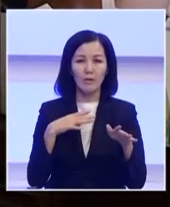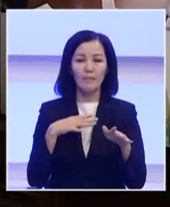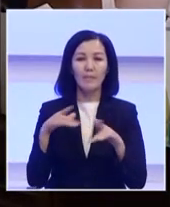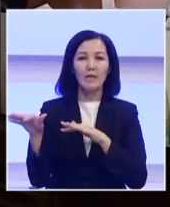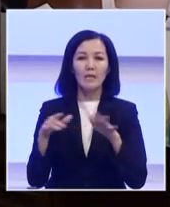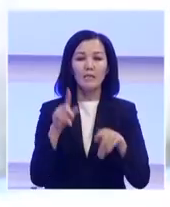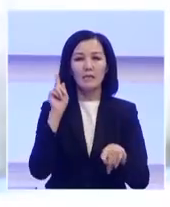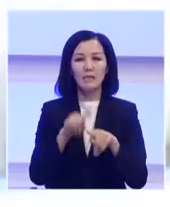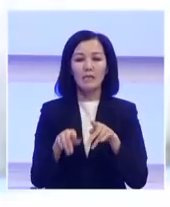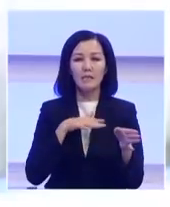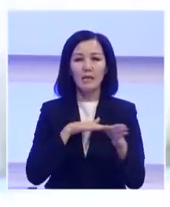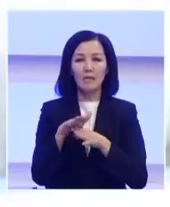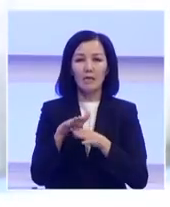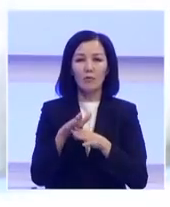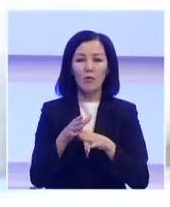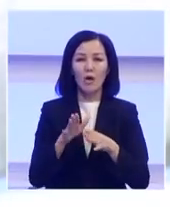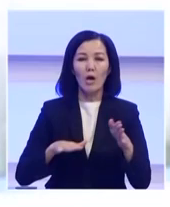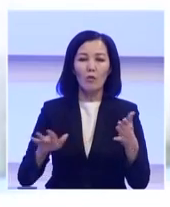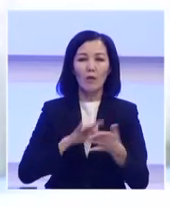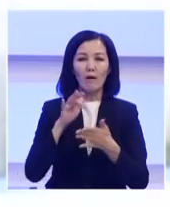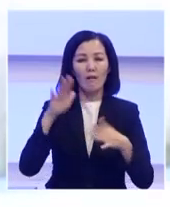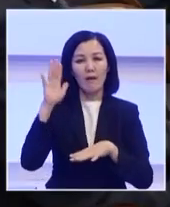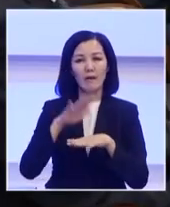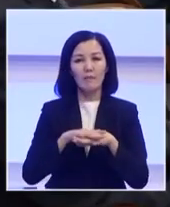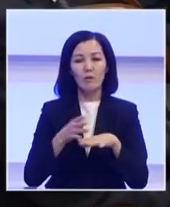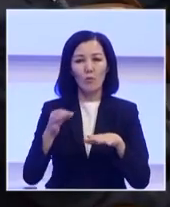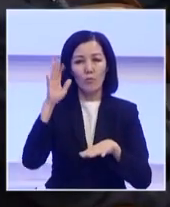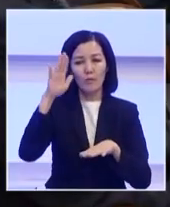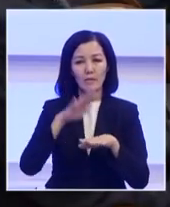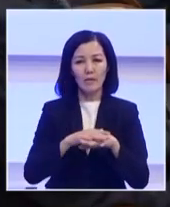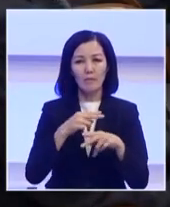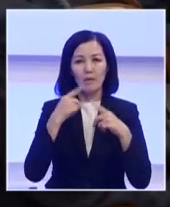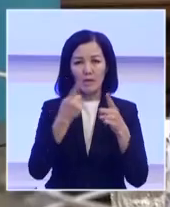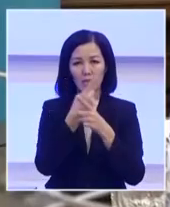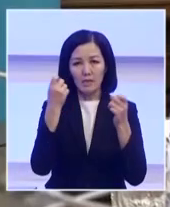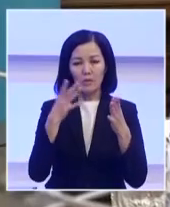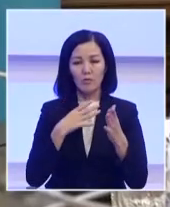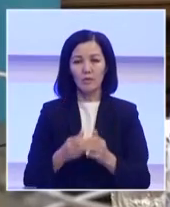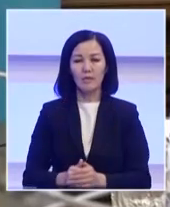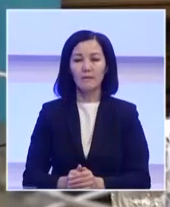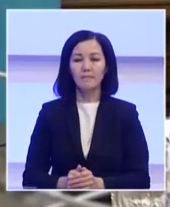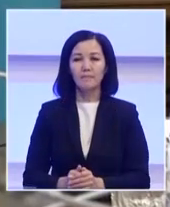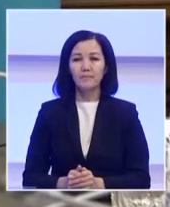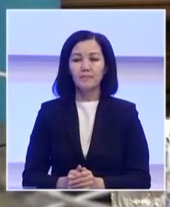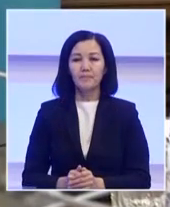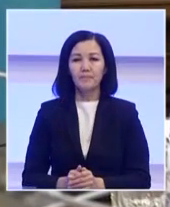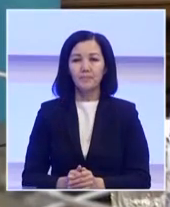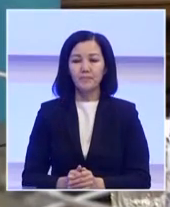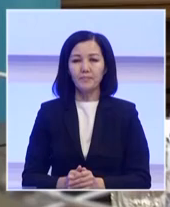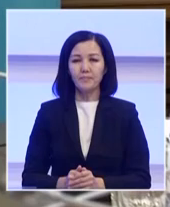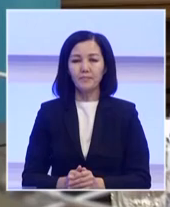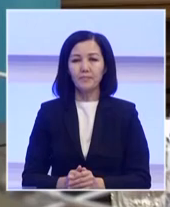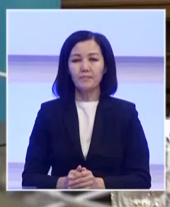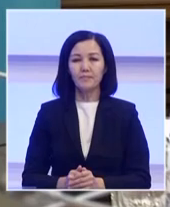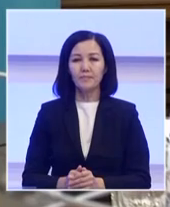ұтымды ұйымдастыра алмаған қала аудан әкімдеріне өңір басшысы ескерту жасады. От вас, от Акимов районов, все зависит